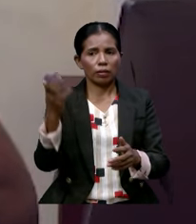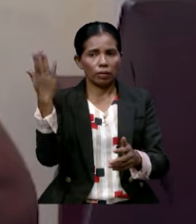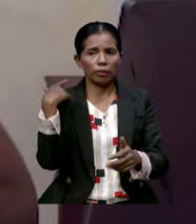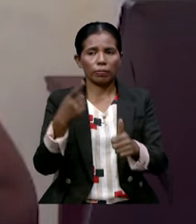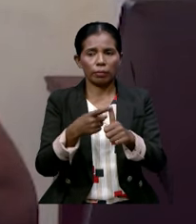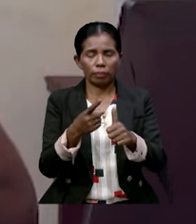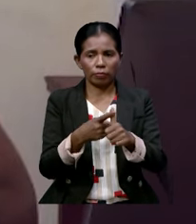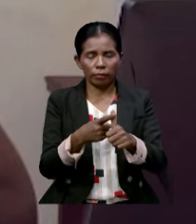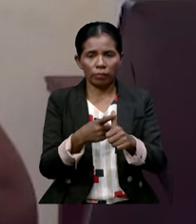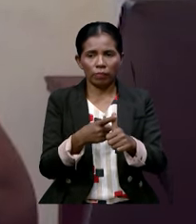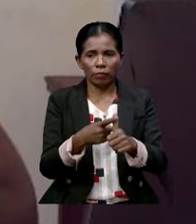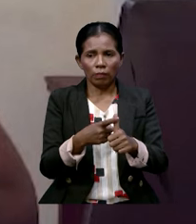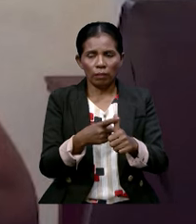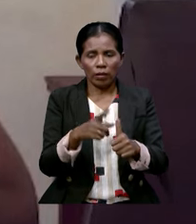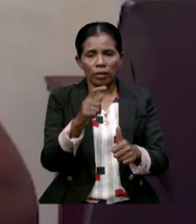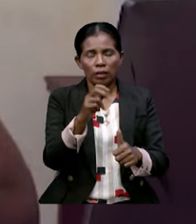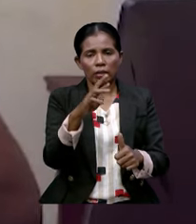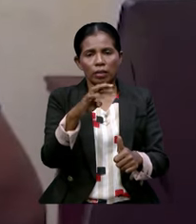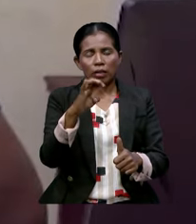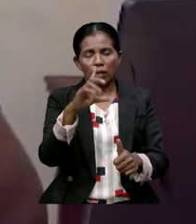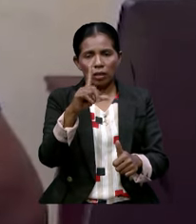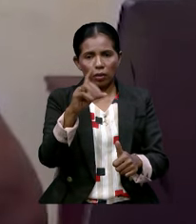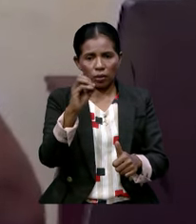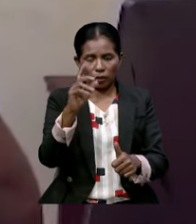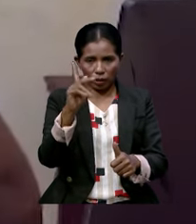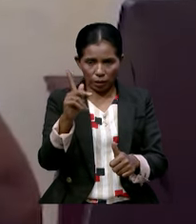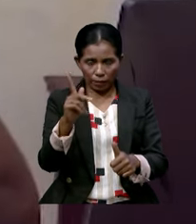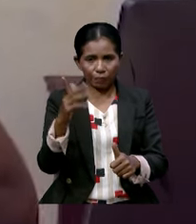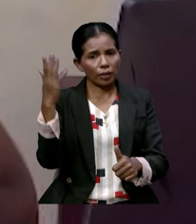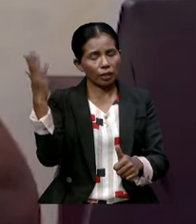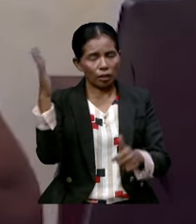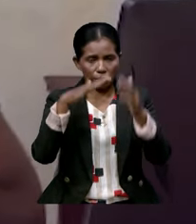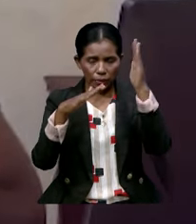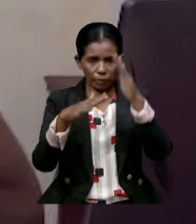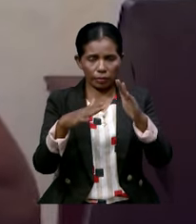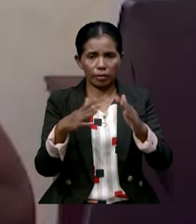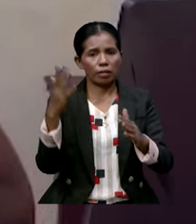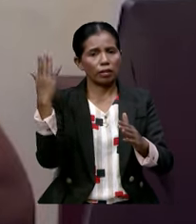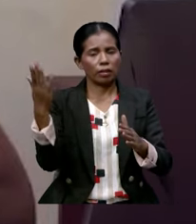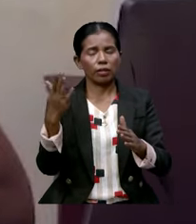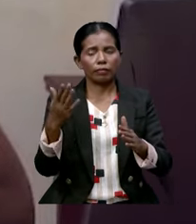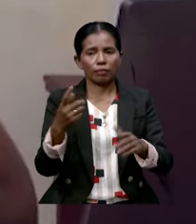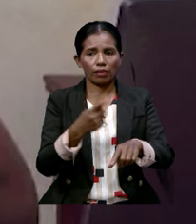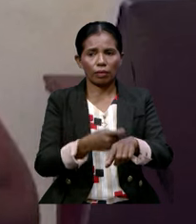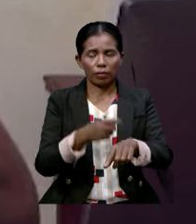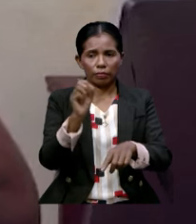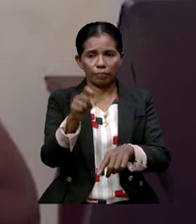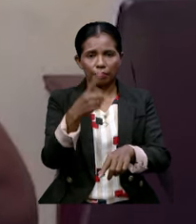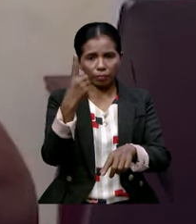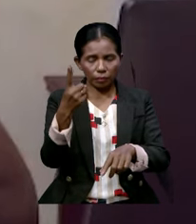ia trilokania, ia naba acontecine ia horas tuksesing ida